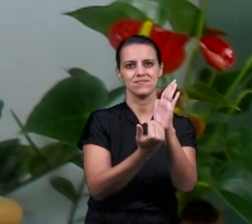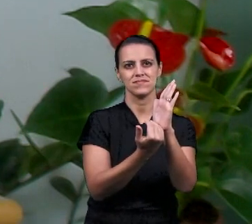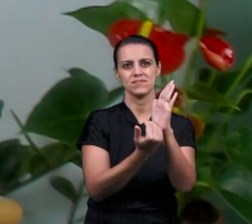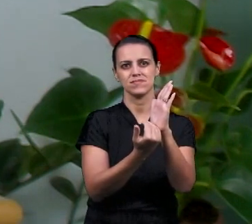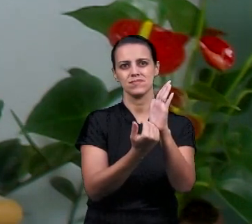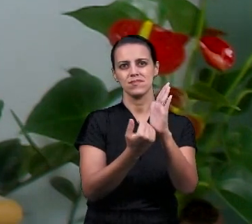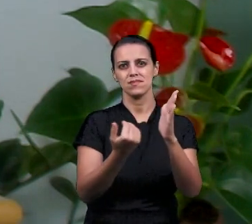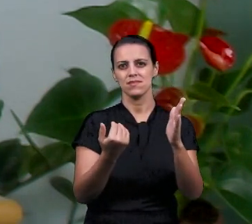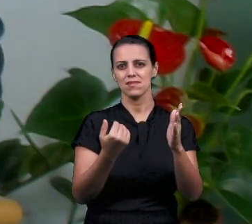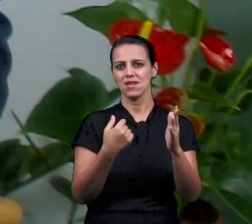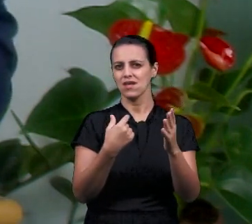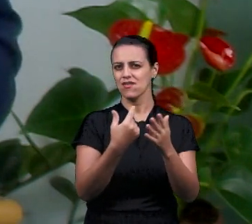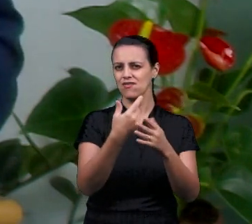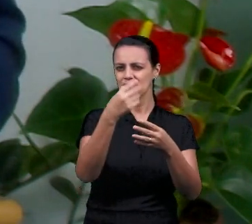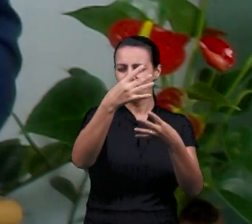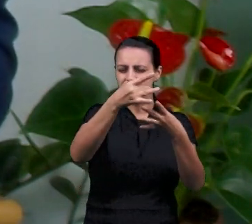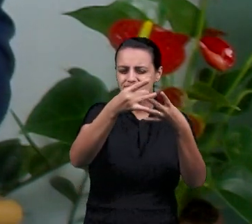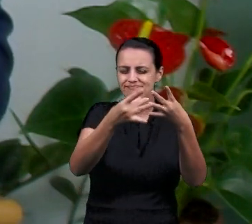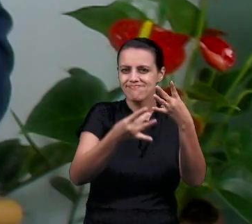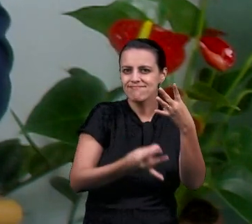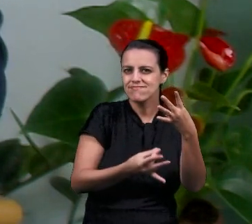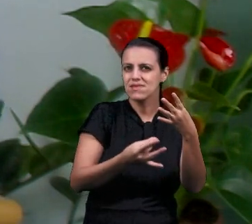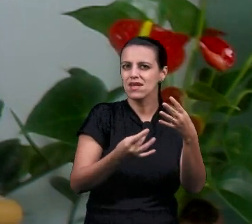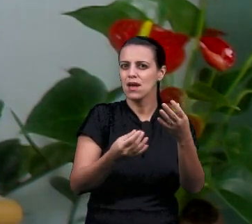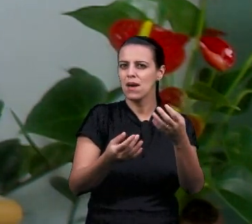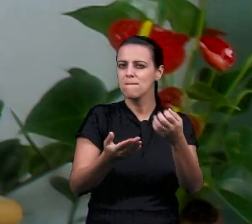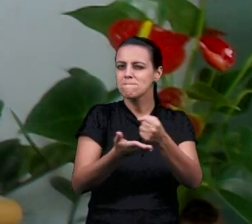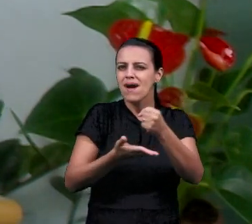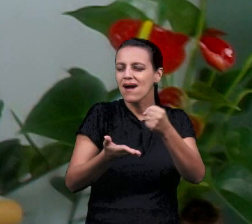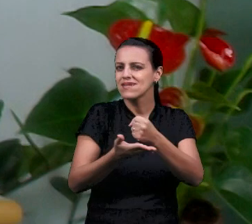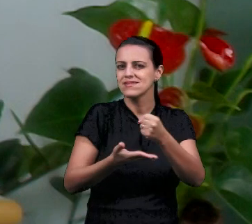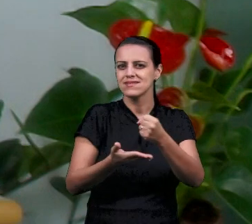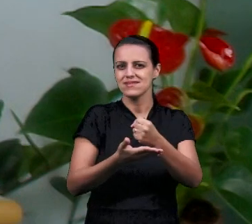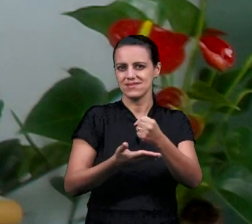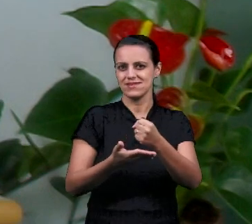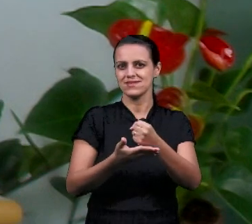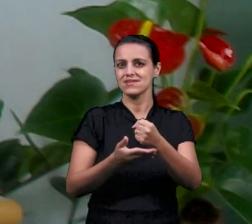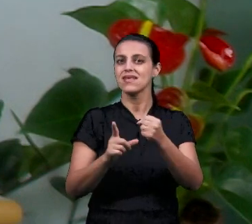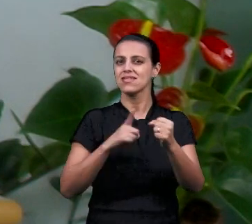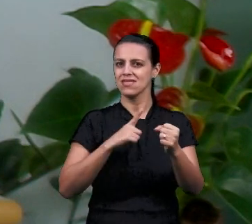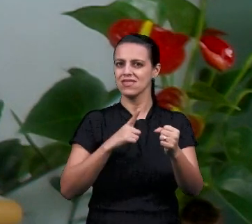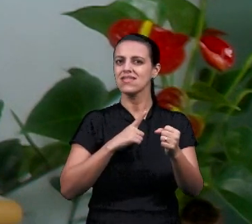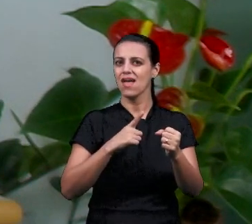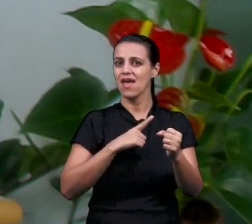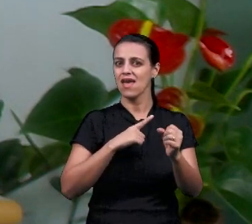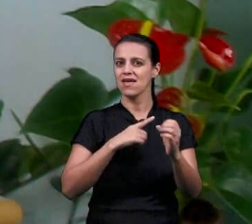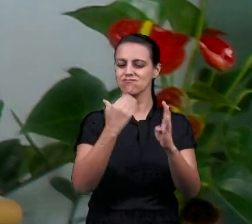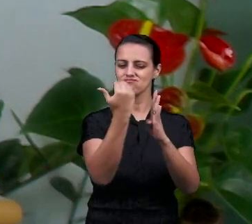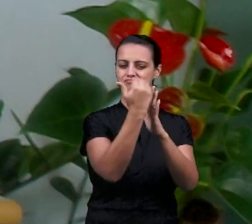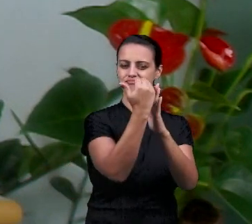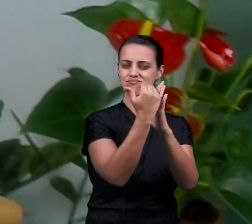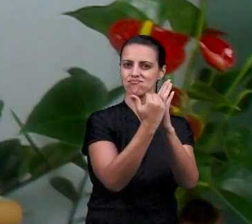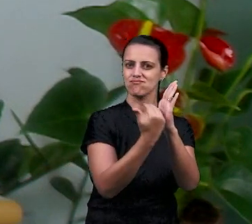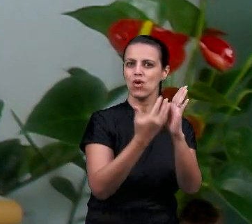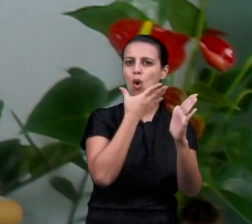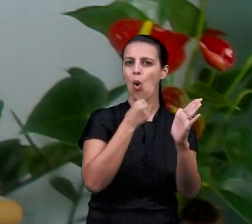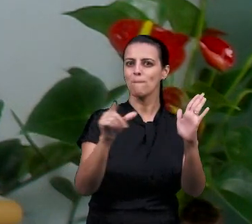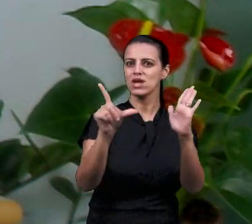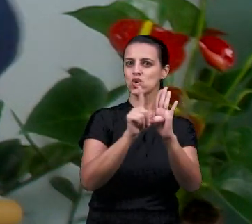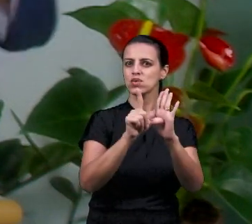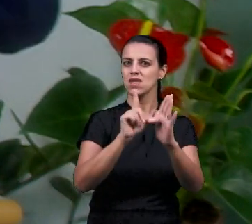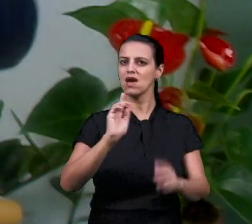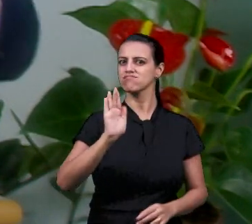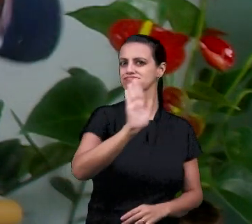ces articles, ces principes basiques qui sont dans les thèses que Luther